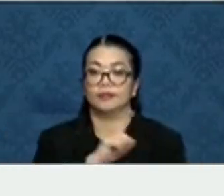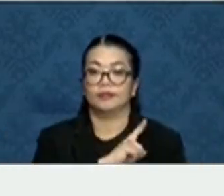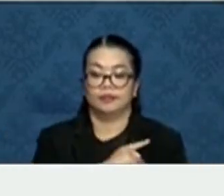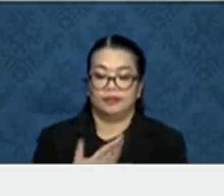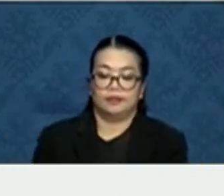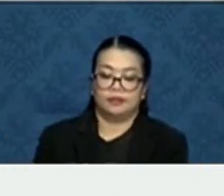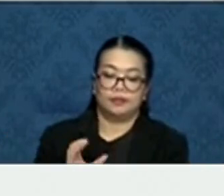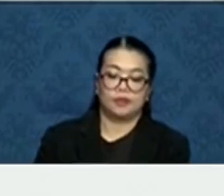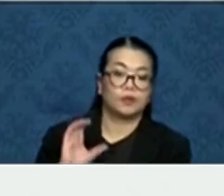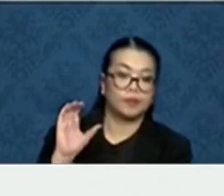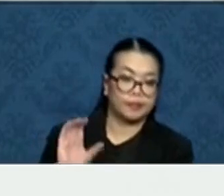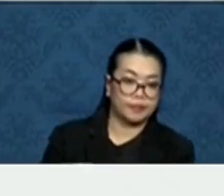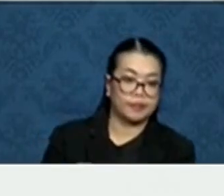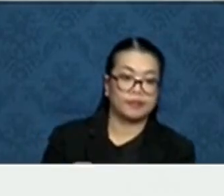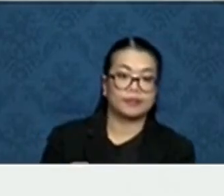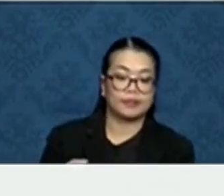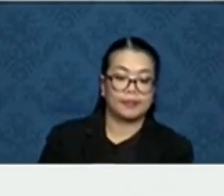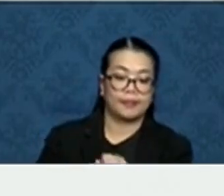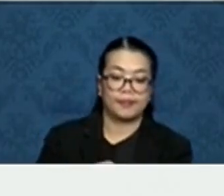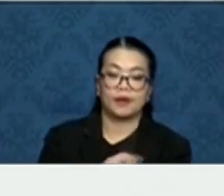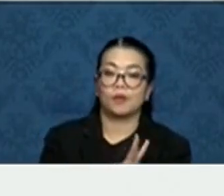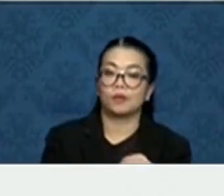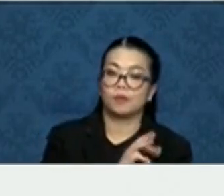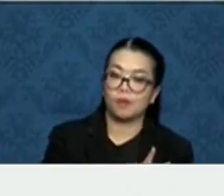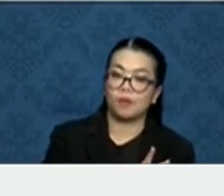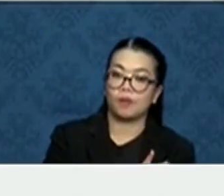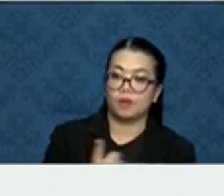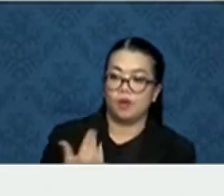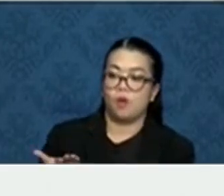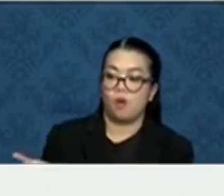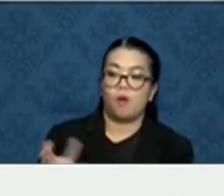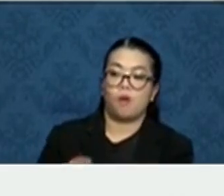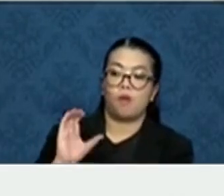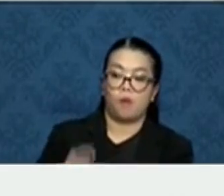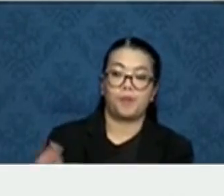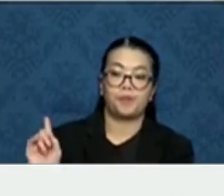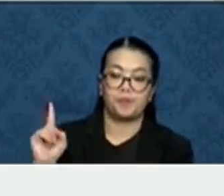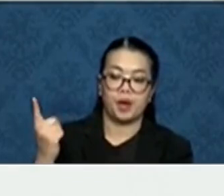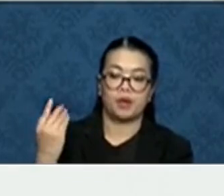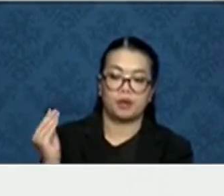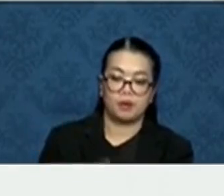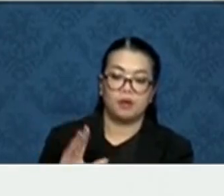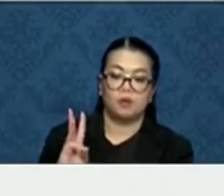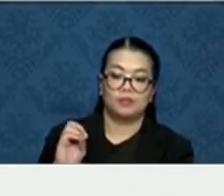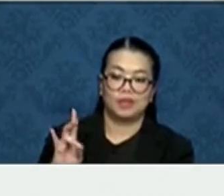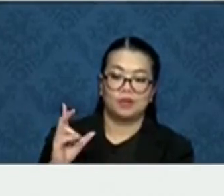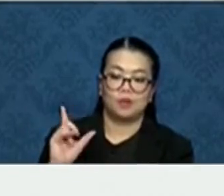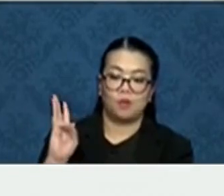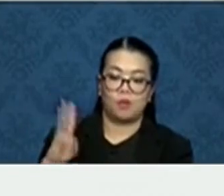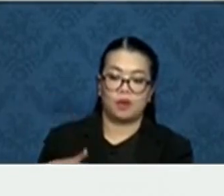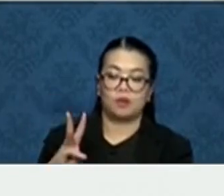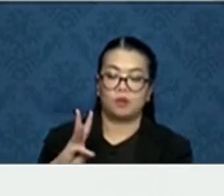งบประมาณปี 66และกำลังของบปี 67อีก 6,62ล้าน